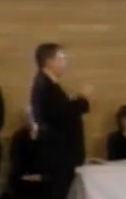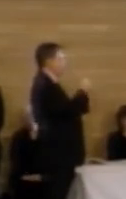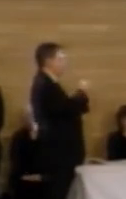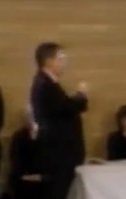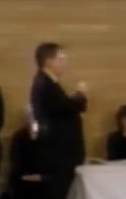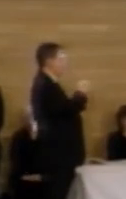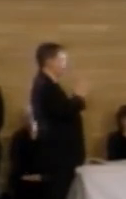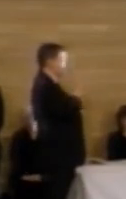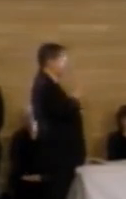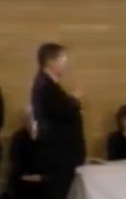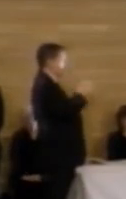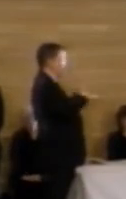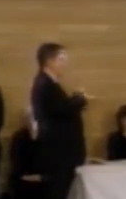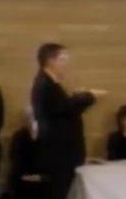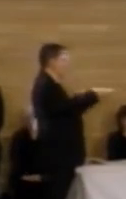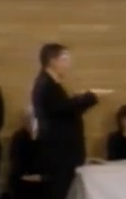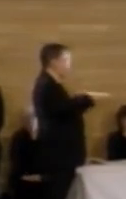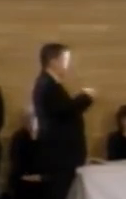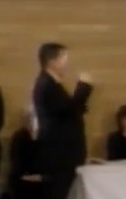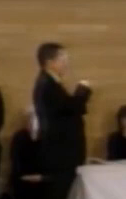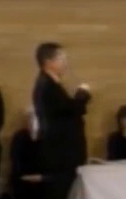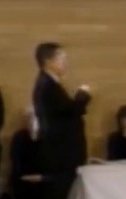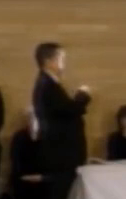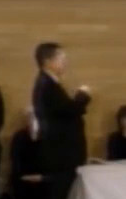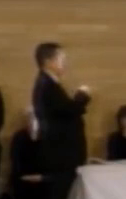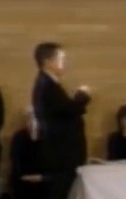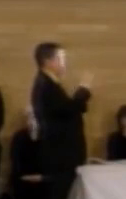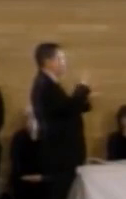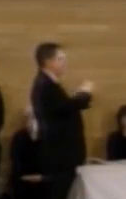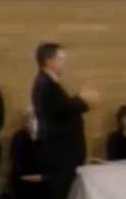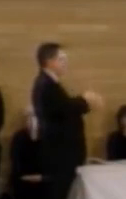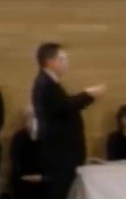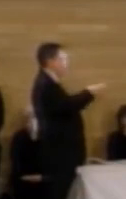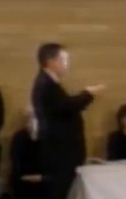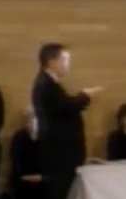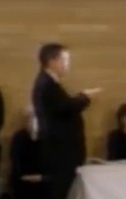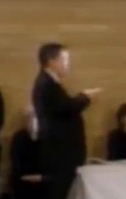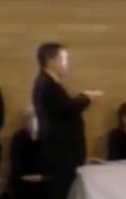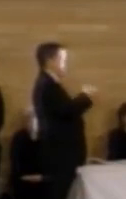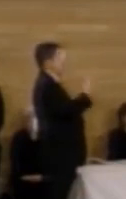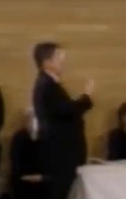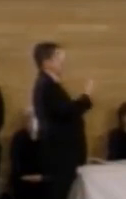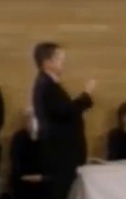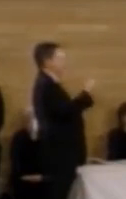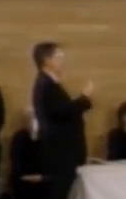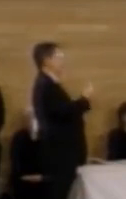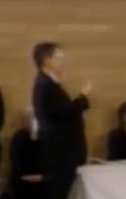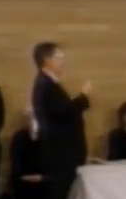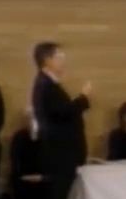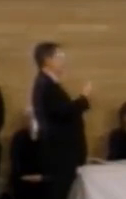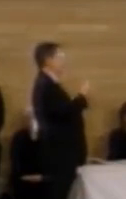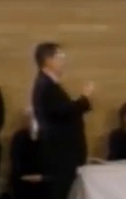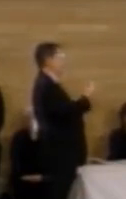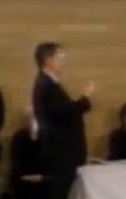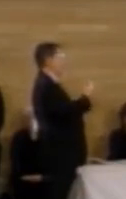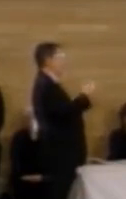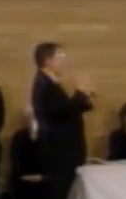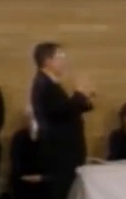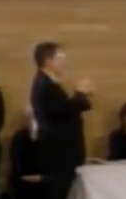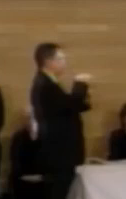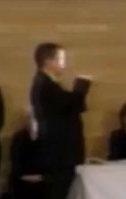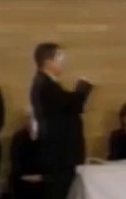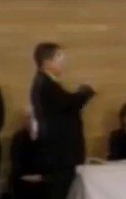本大震災津波伝承館は、日本を代表する震災学習拠点として、開館から